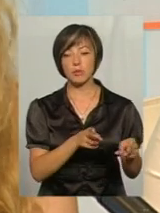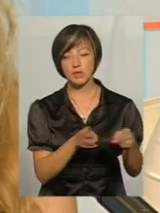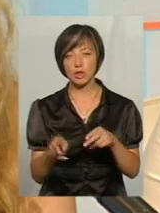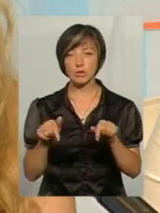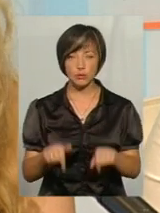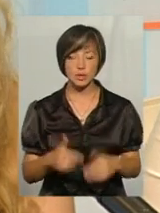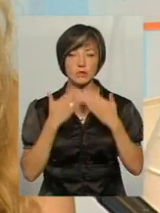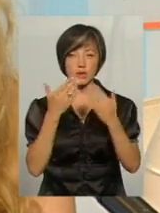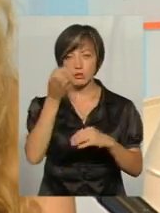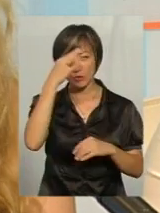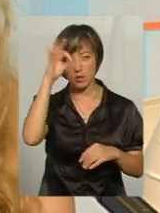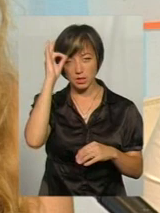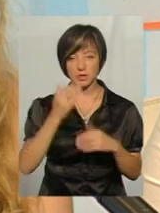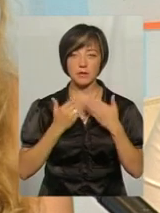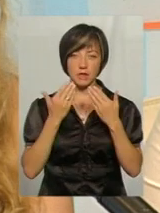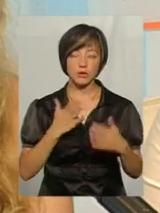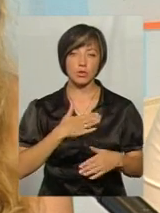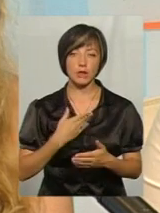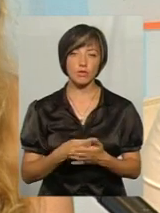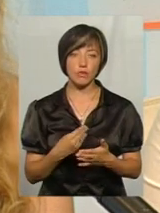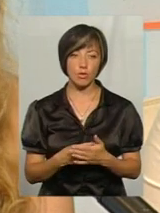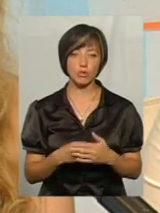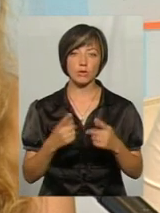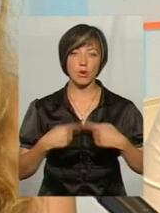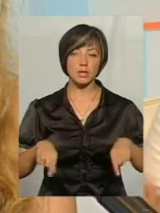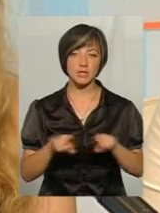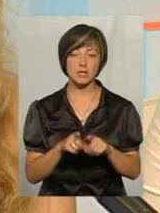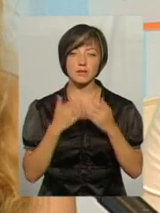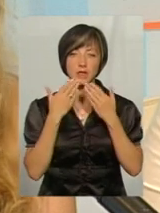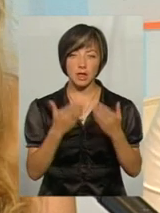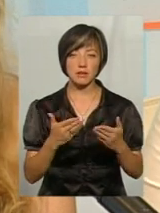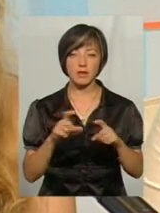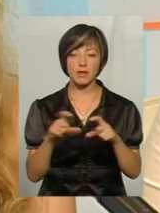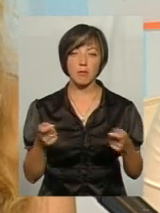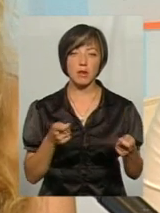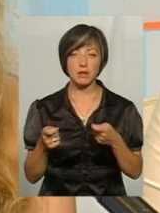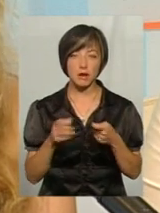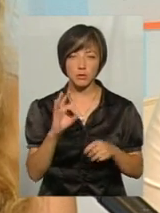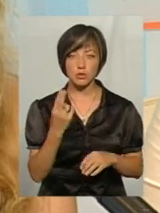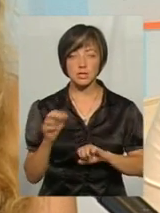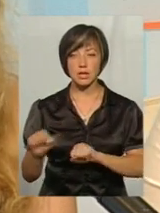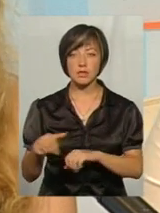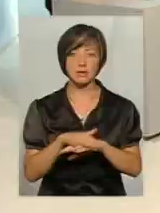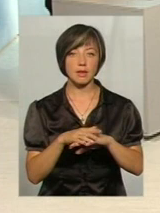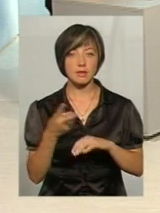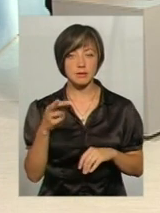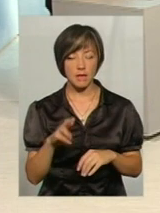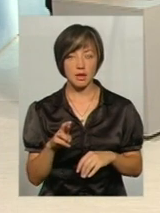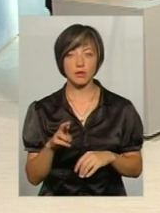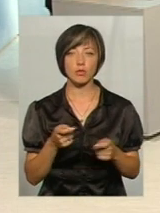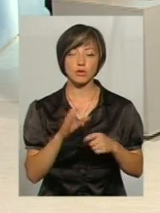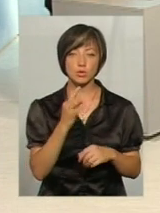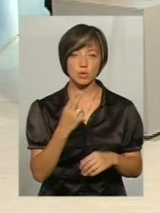звертатися у поліцію, звертатися до нашого фонду, до нашої організації, звертатися в департаменти соціального захисту населення, в